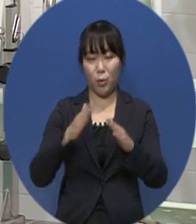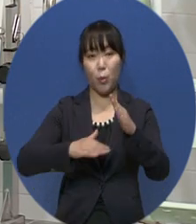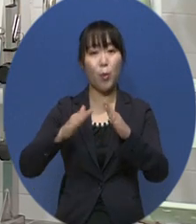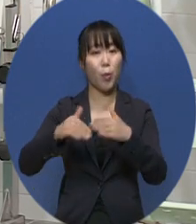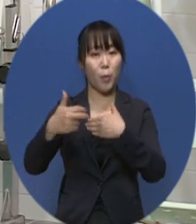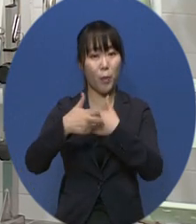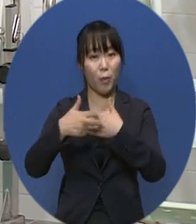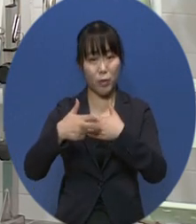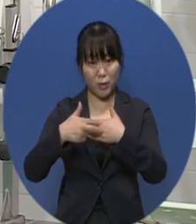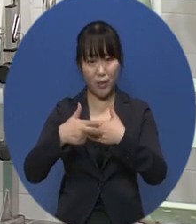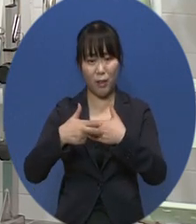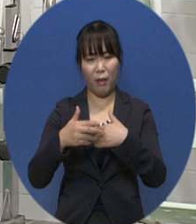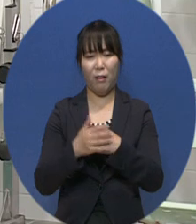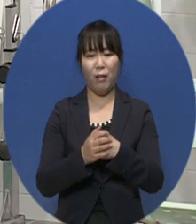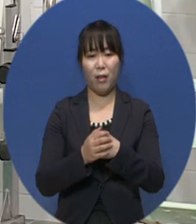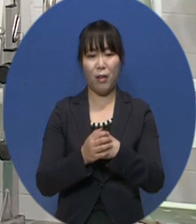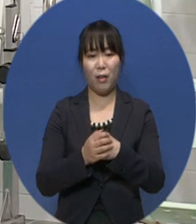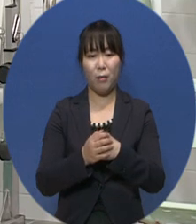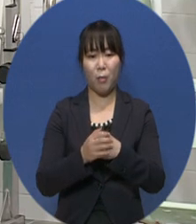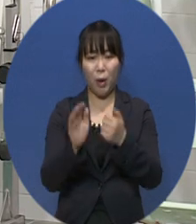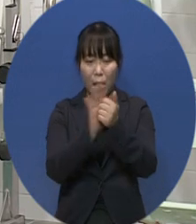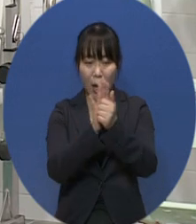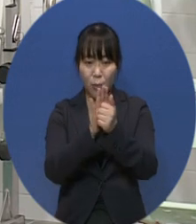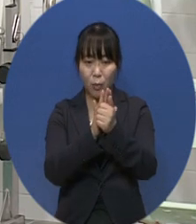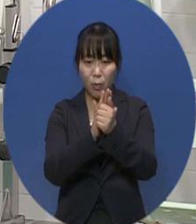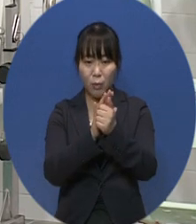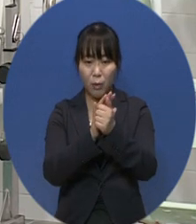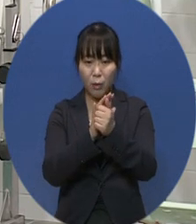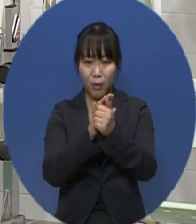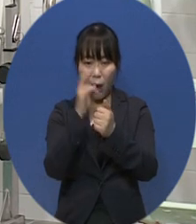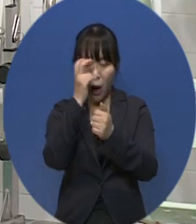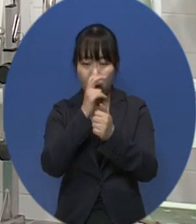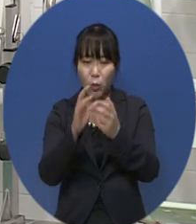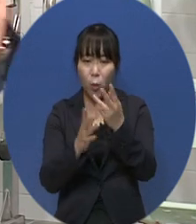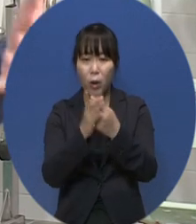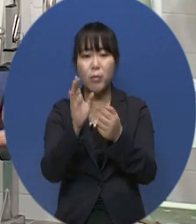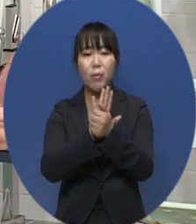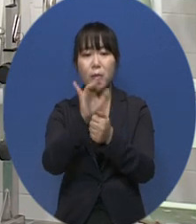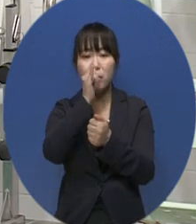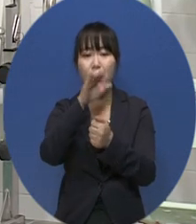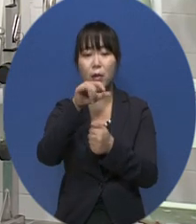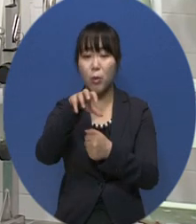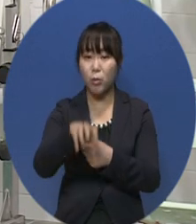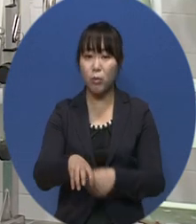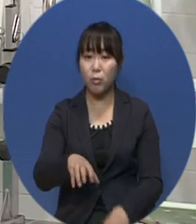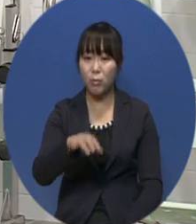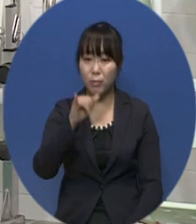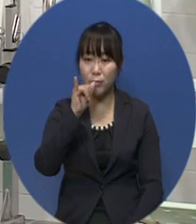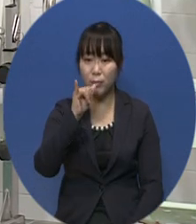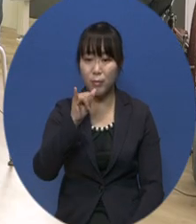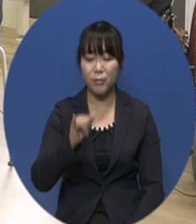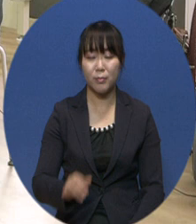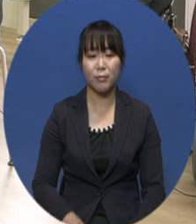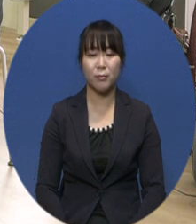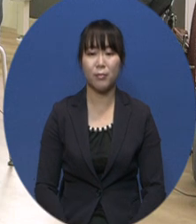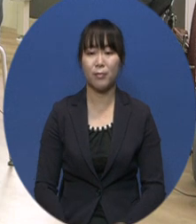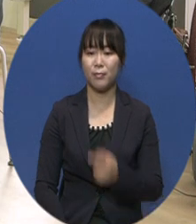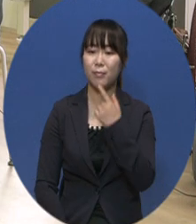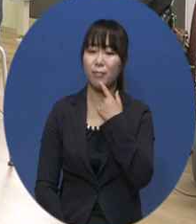병원들이 간호간병 서비스를 통합 서비스를 네. 지금 하고 있는데 여기 국립재활병원도 지금 그렇게 하고 있나요?